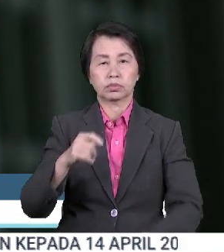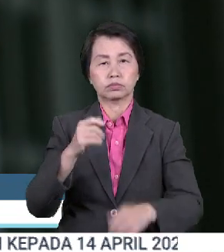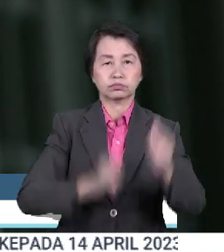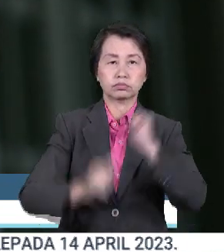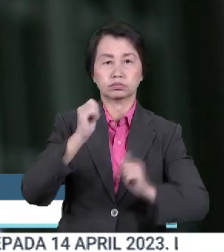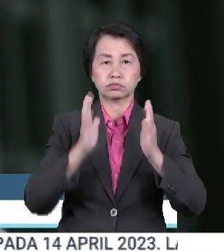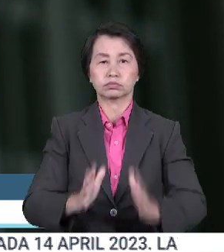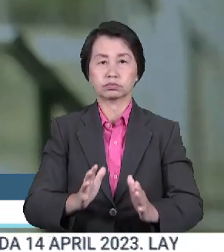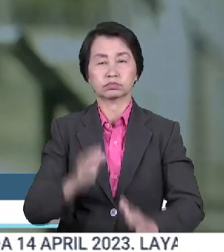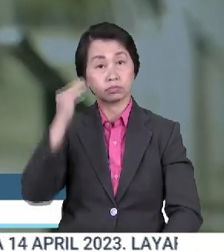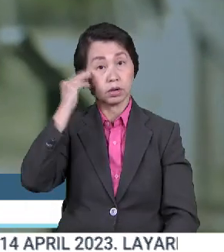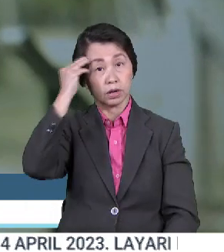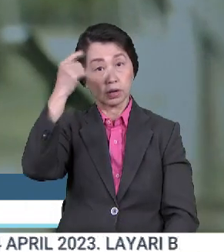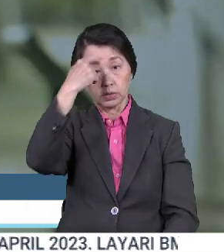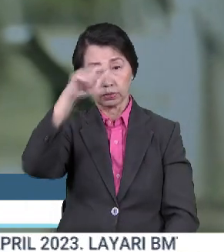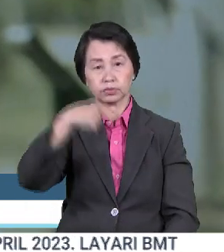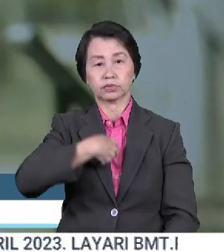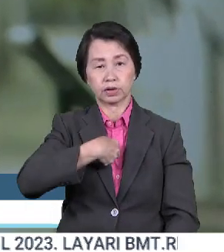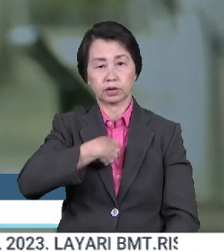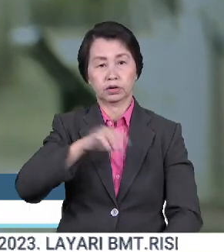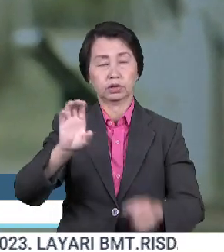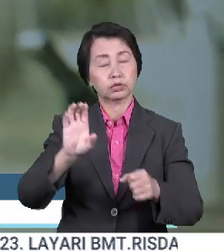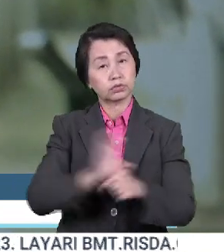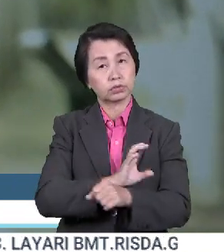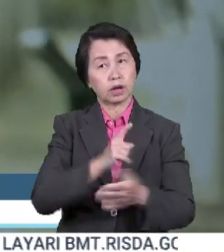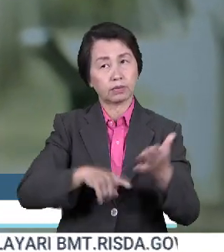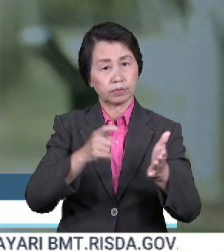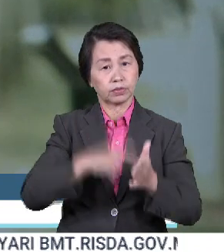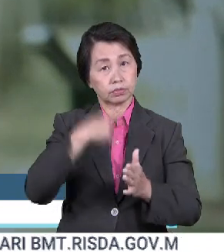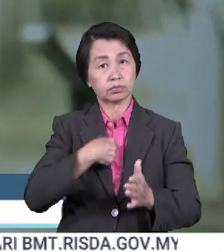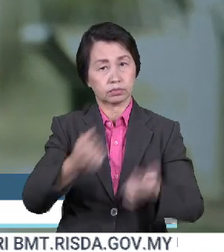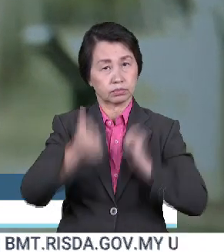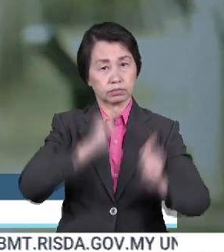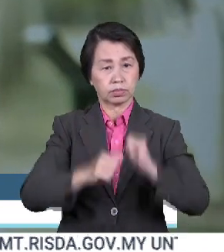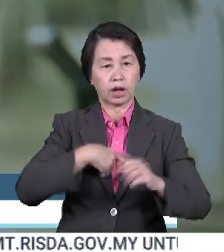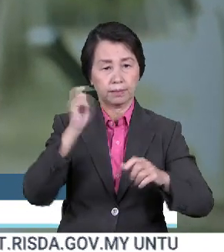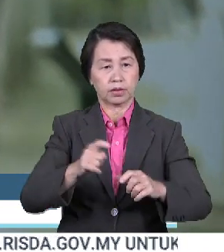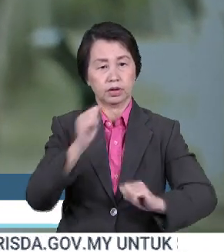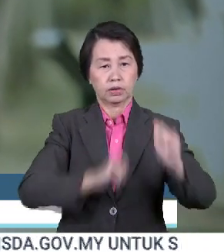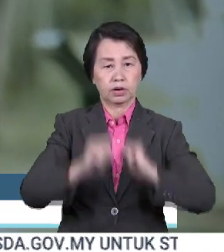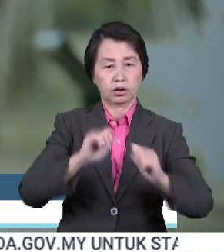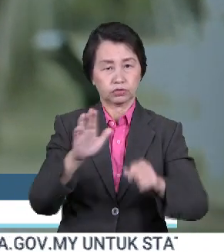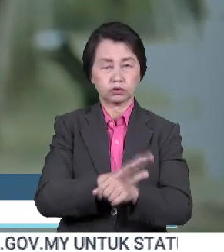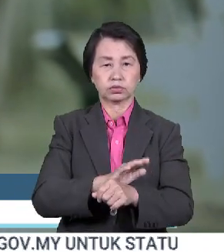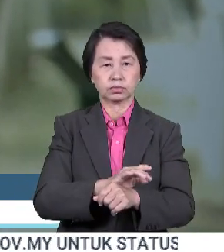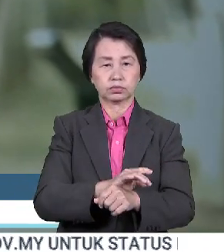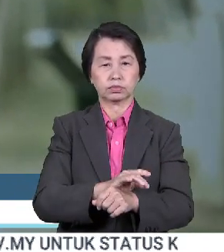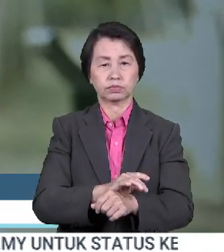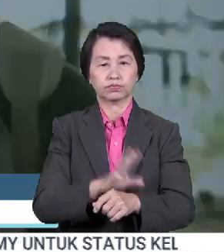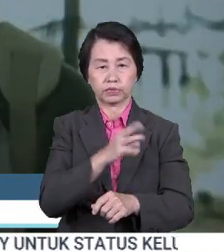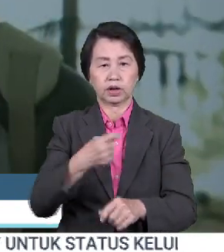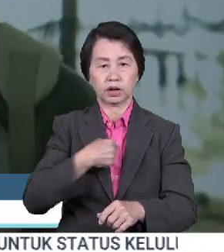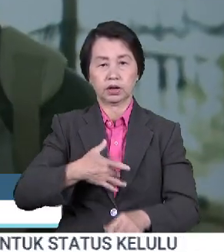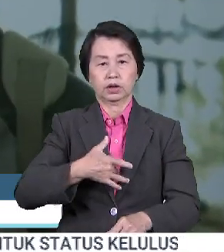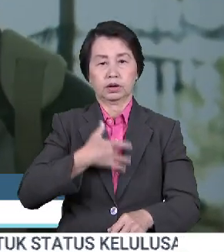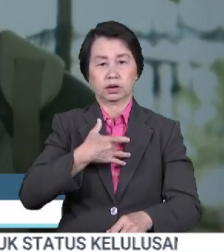ni matang untuk saya, cukup apa yang diperlukan untuk watak ni, saya perlukan untuk watak ni, cukup ada dalam naskah ni dan saya